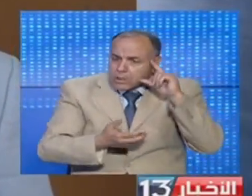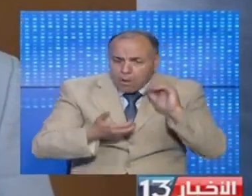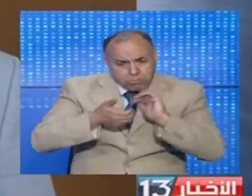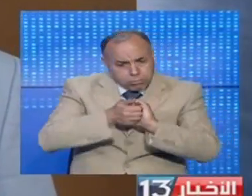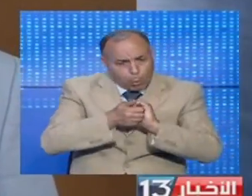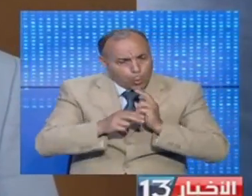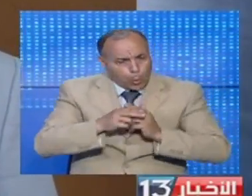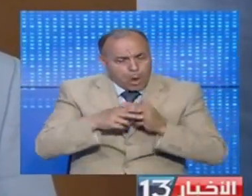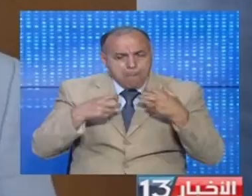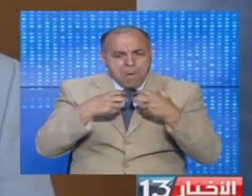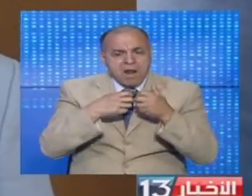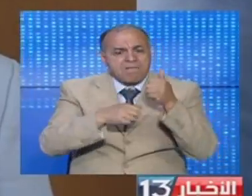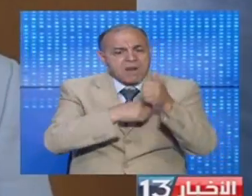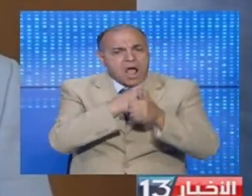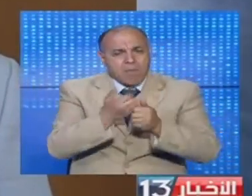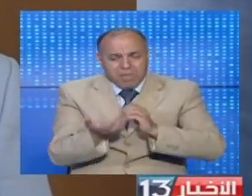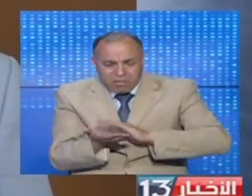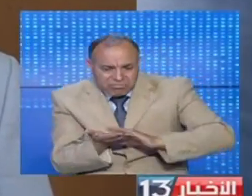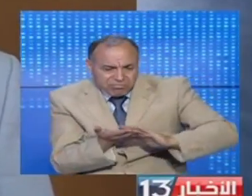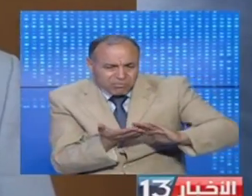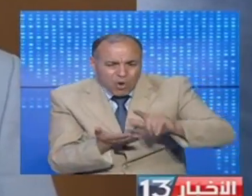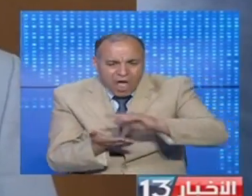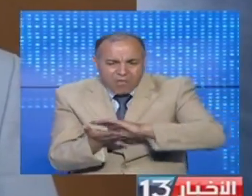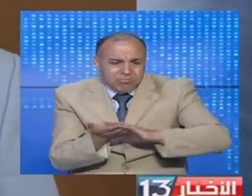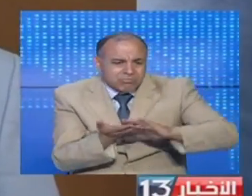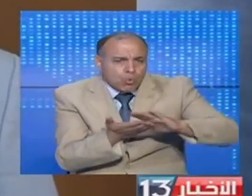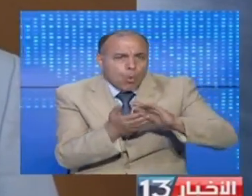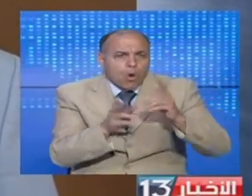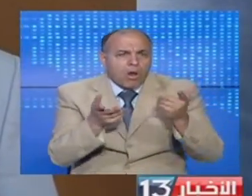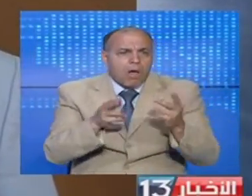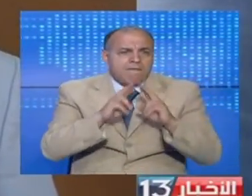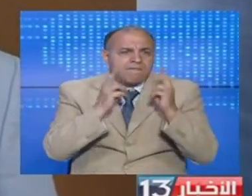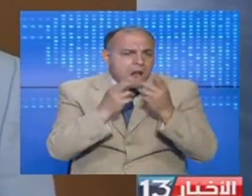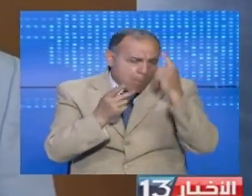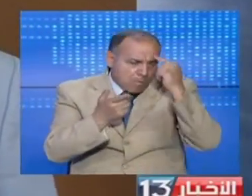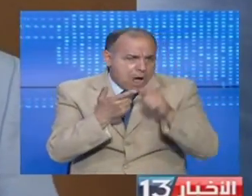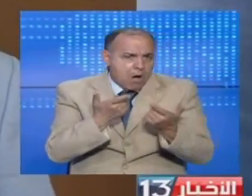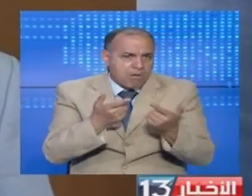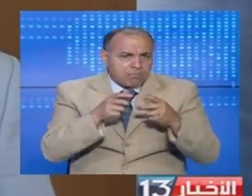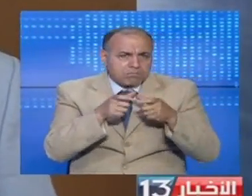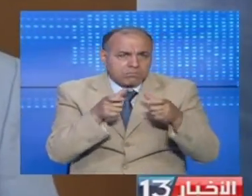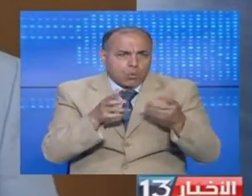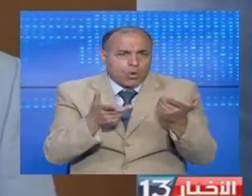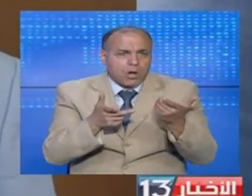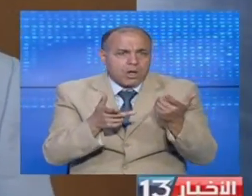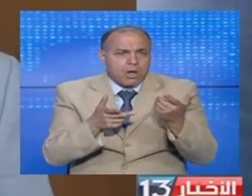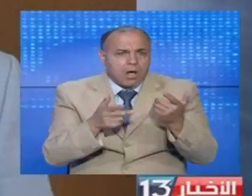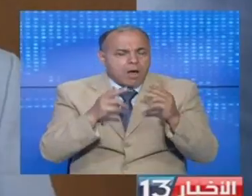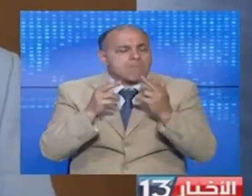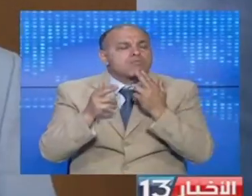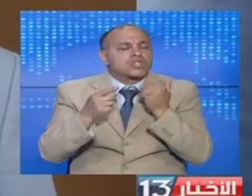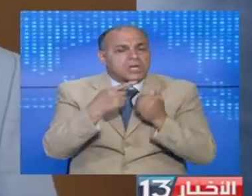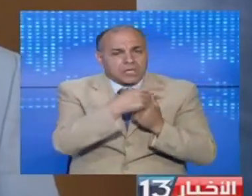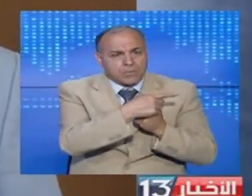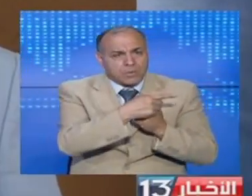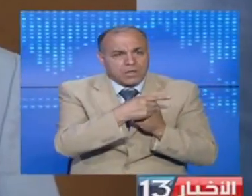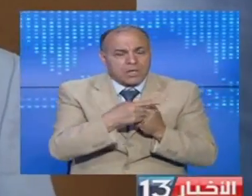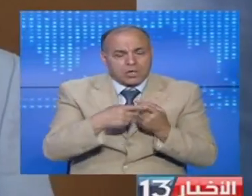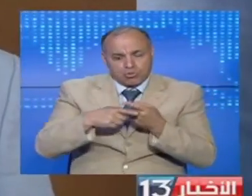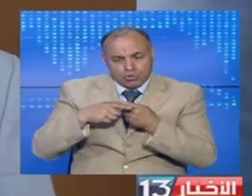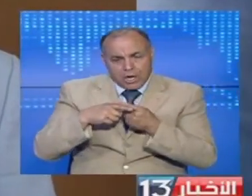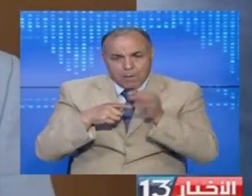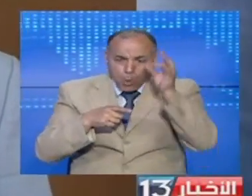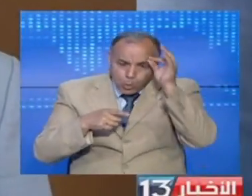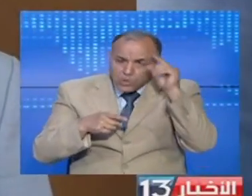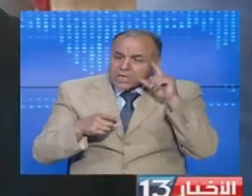من اكبر معرض سلام يكفي من ثلاثه اكبر موجود في م صلاتها هذه بشراكه بين